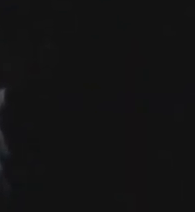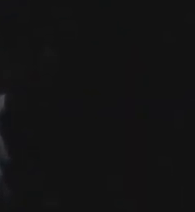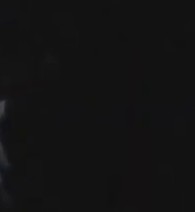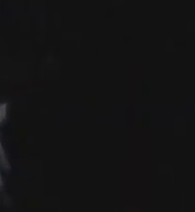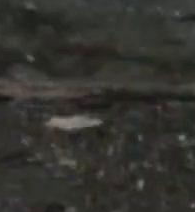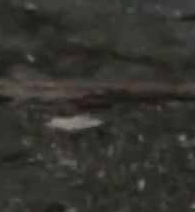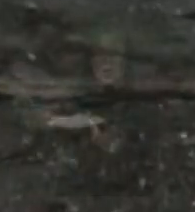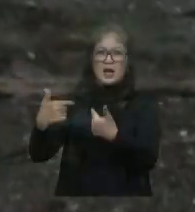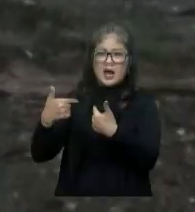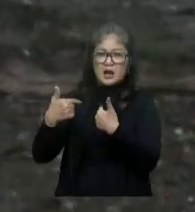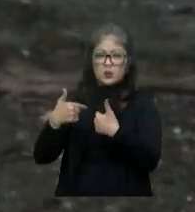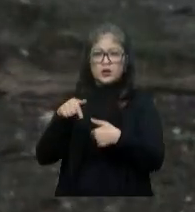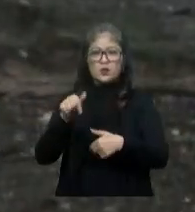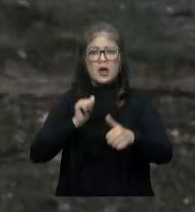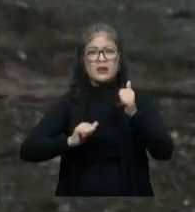dengan aktivitas pengajian.